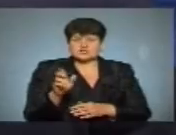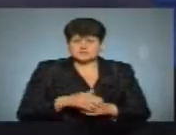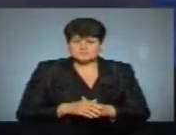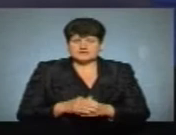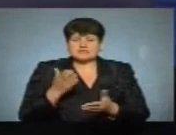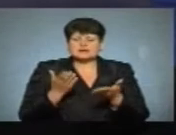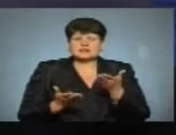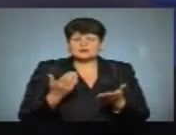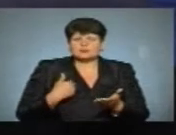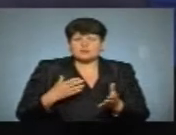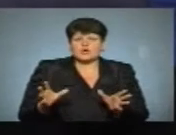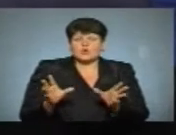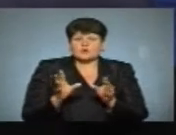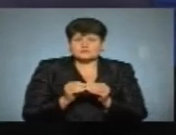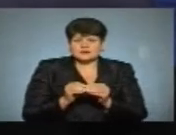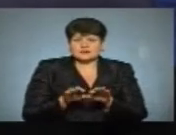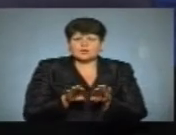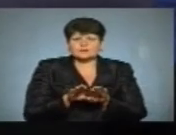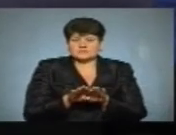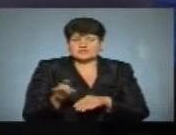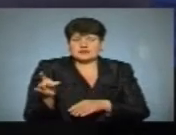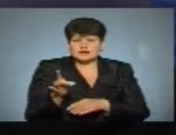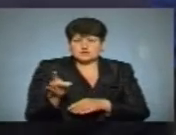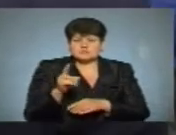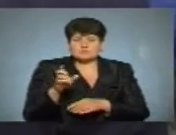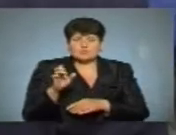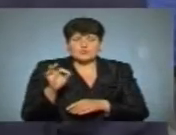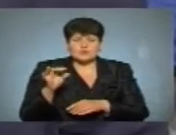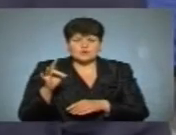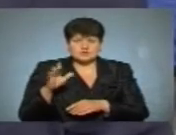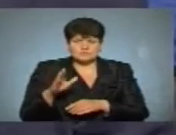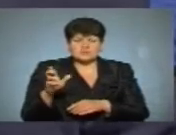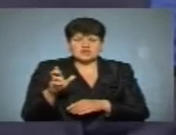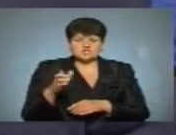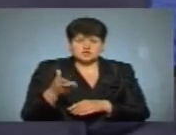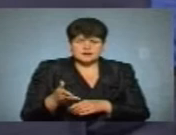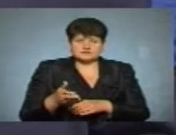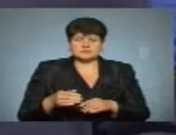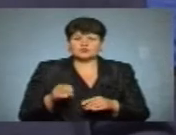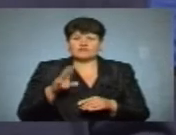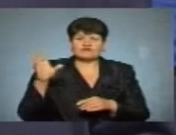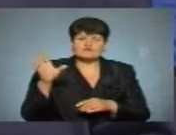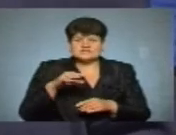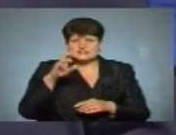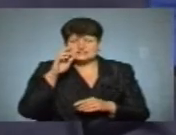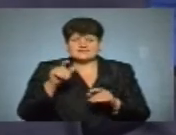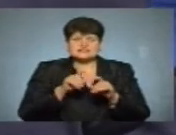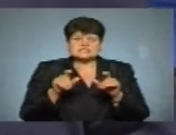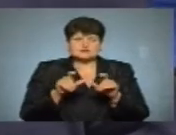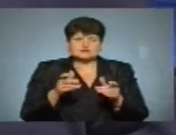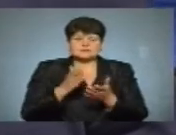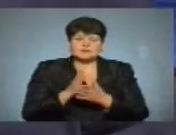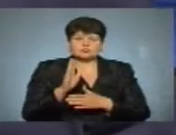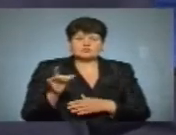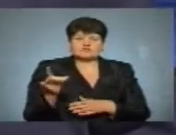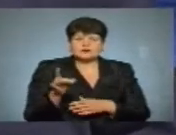Якщо ми об'єднуємо рівноцінні райони, типу Зборова, Бережан, так, то всі державні інституції, які мають бути в